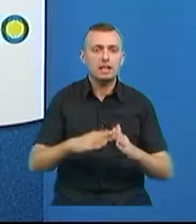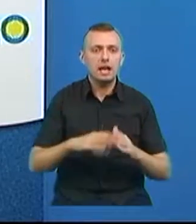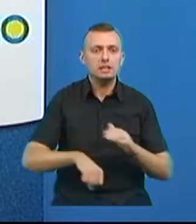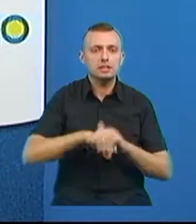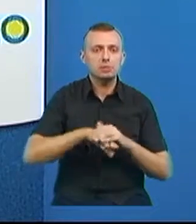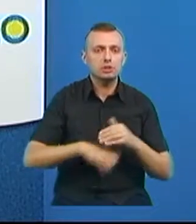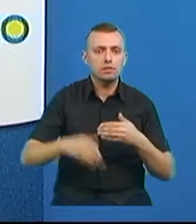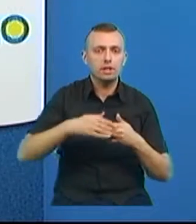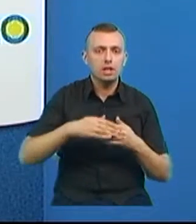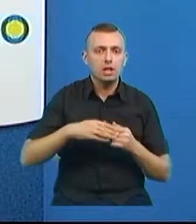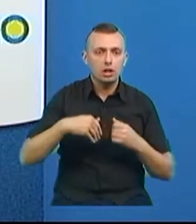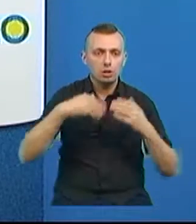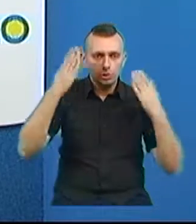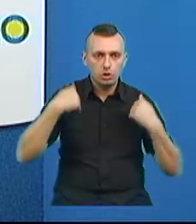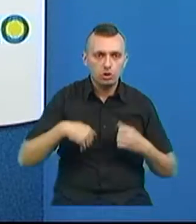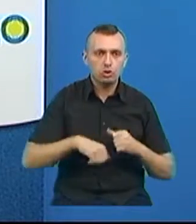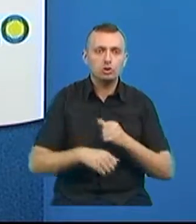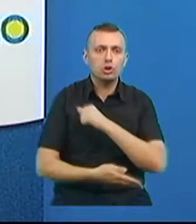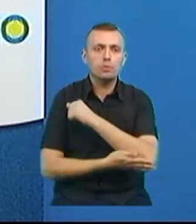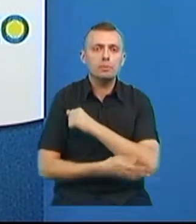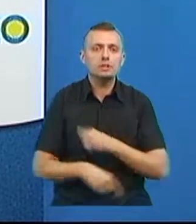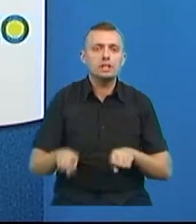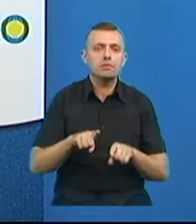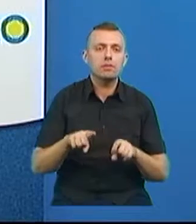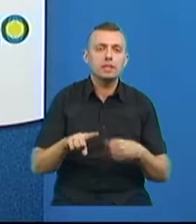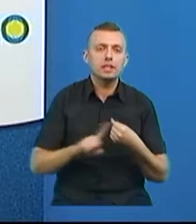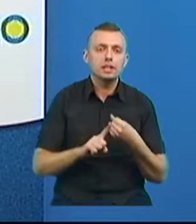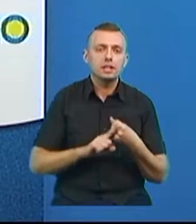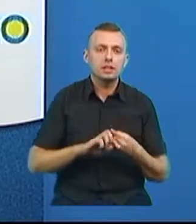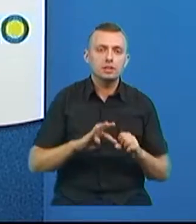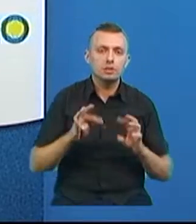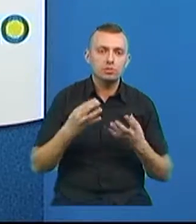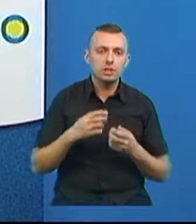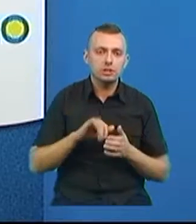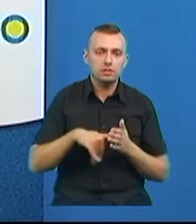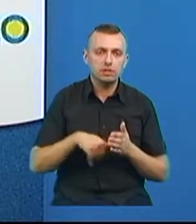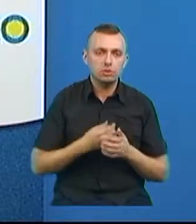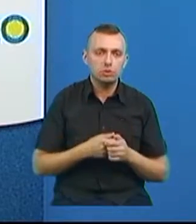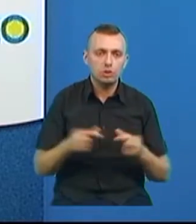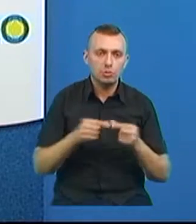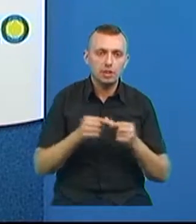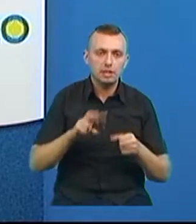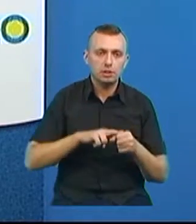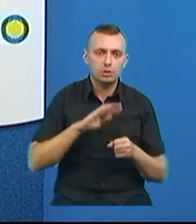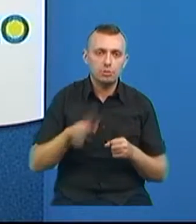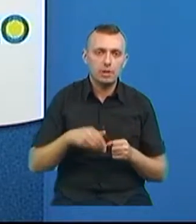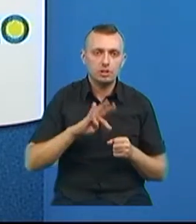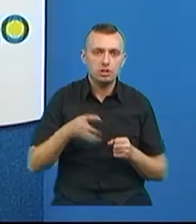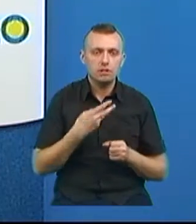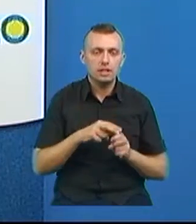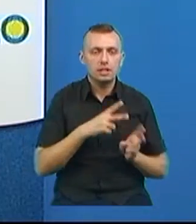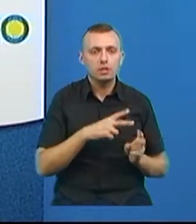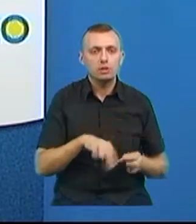Polfarmek z Kutno – Siarka Tarnobrzeg. Mecz odbędzie się 4 listopada, więc w środę o godzinie 18 w hali sportowej przy